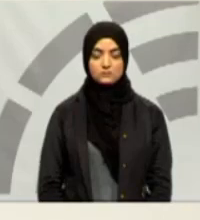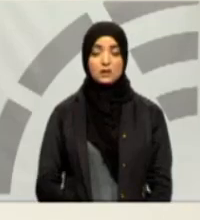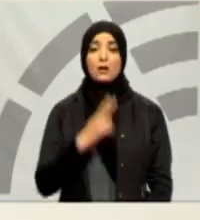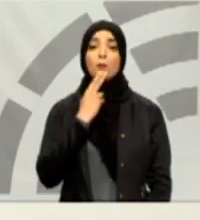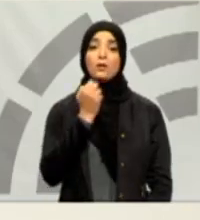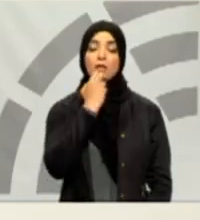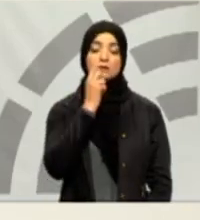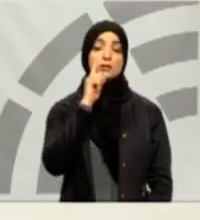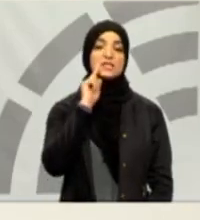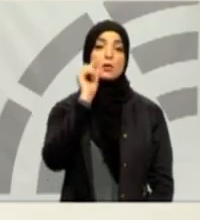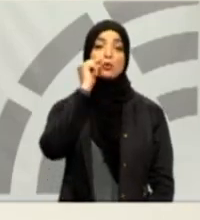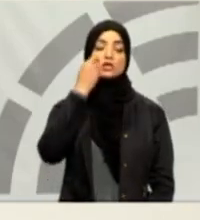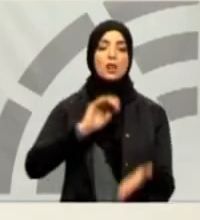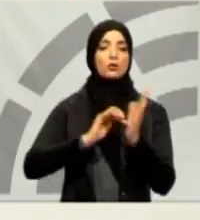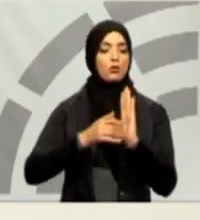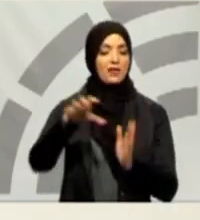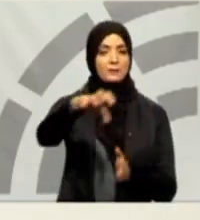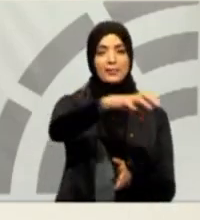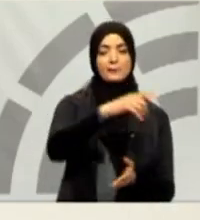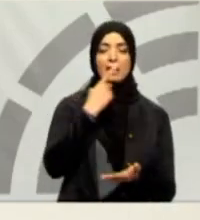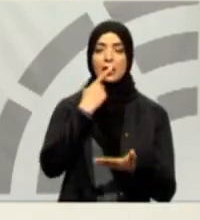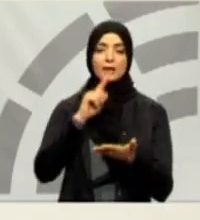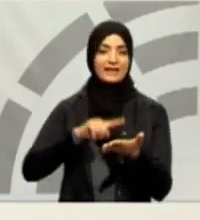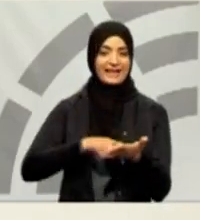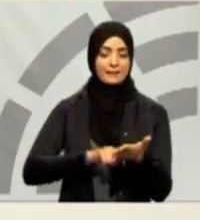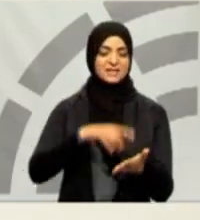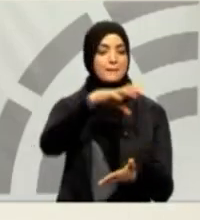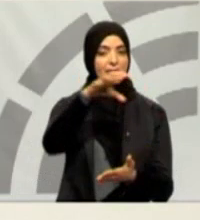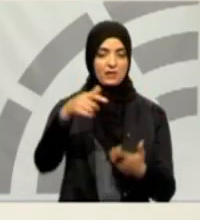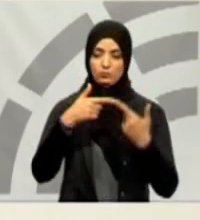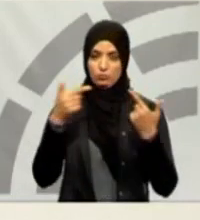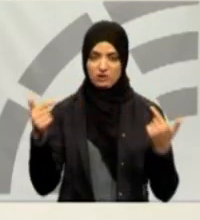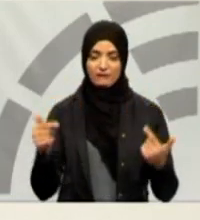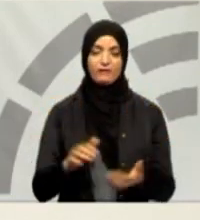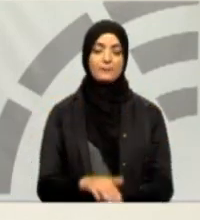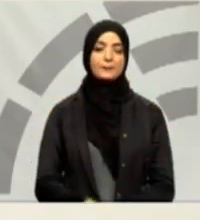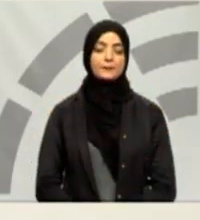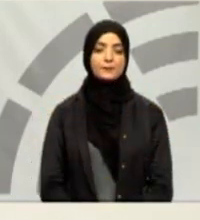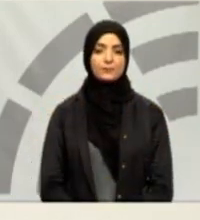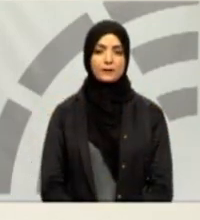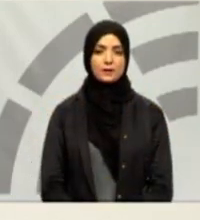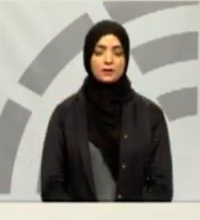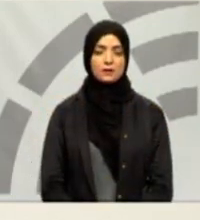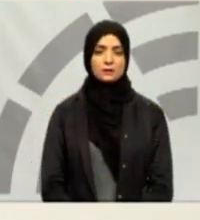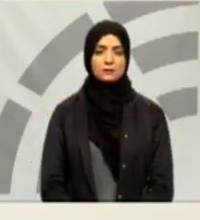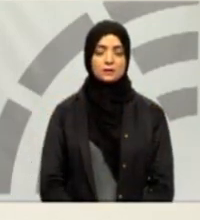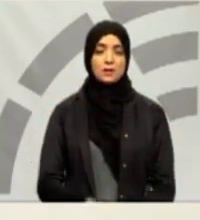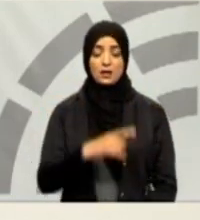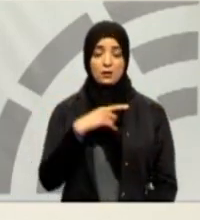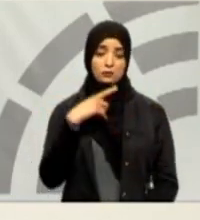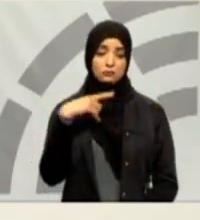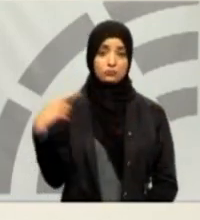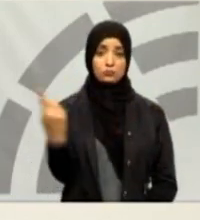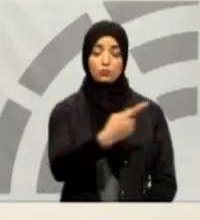مواطيرتنا ومواطنين داخل الدائره الانتخابيه نارت ودخل توجان ومطماطه ومطماطه جديده بفضل